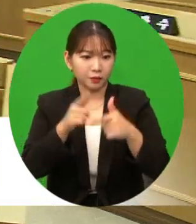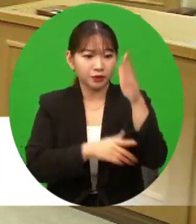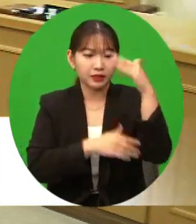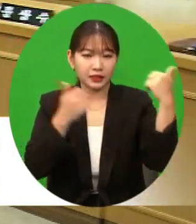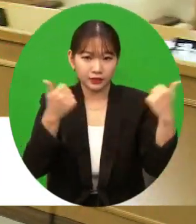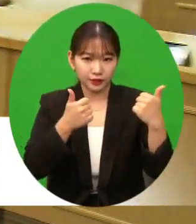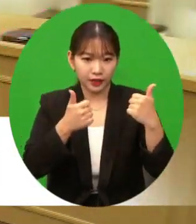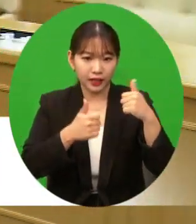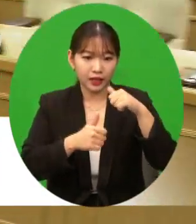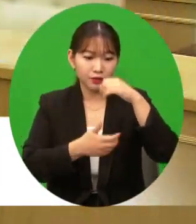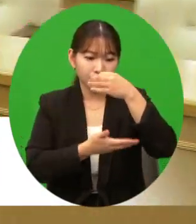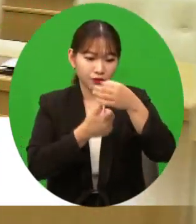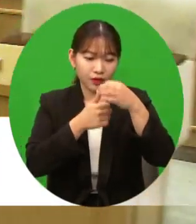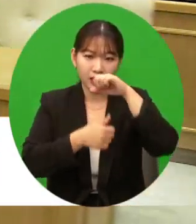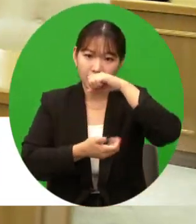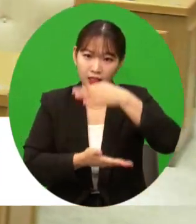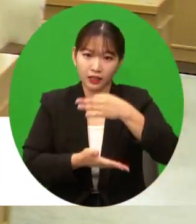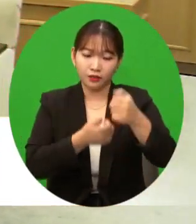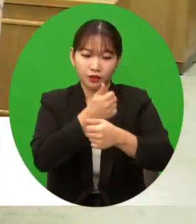목포시 의회는 예교류에선